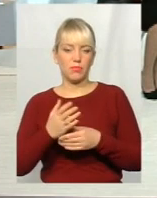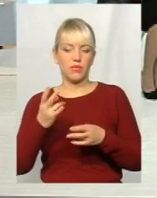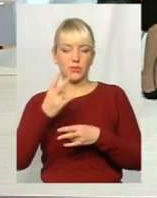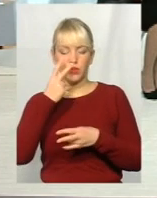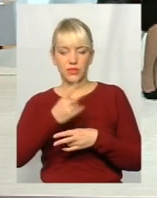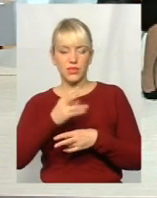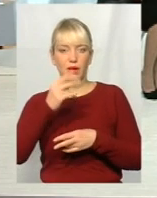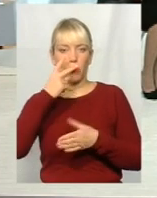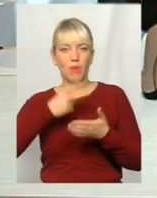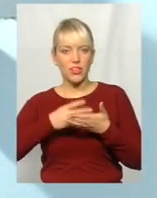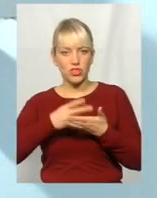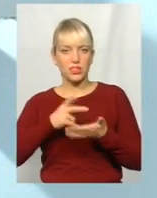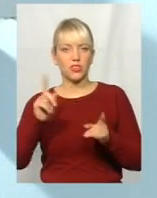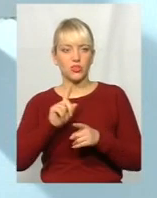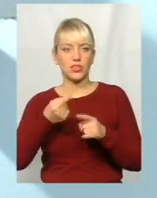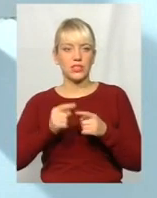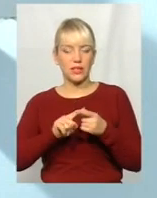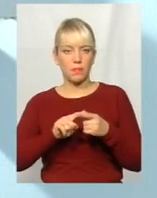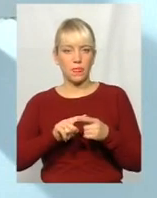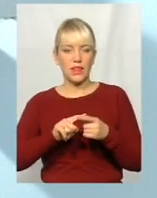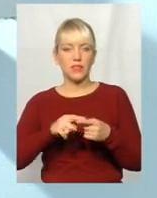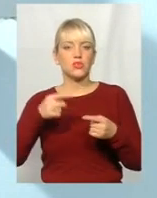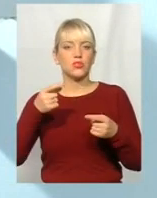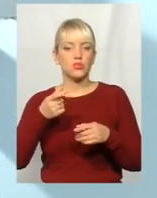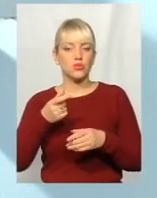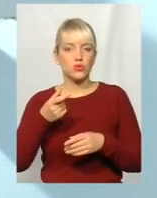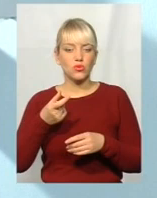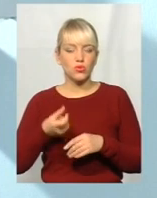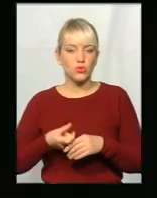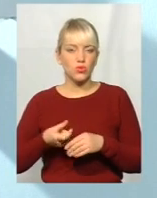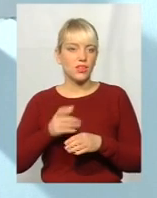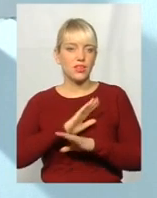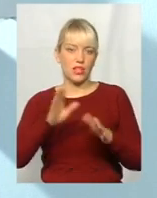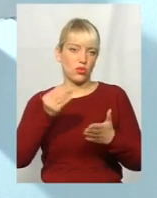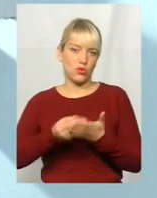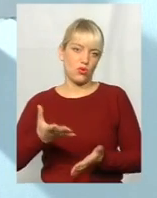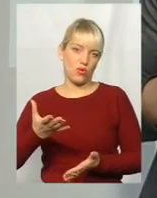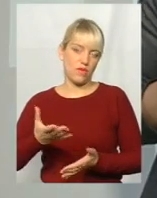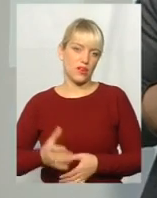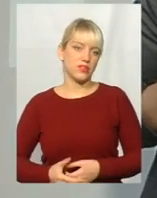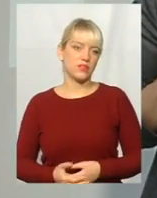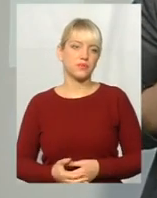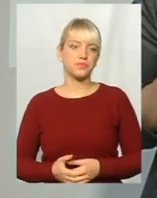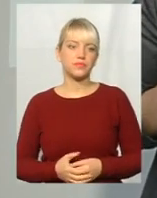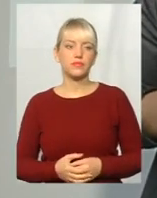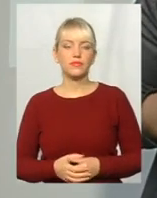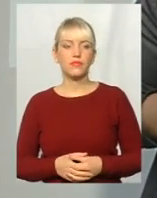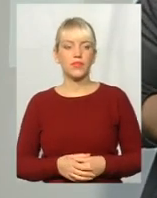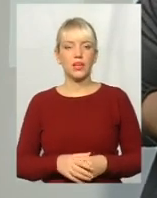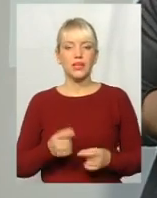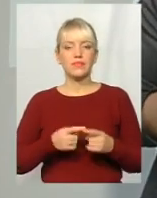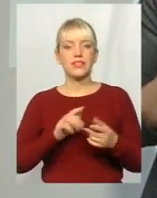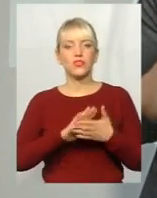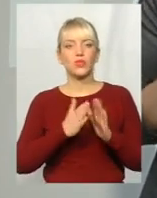і побачити, що це зовсім було би для них недорого вартісно. В цій ситуації є ще друга